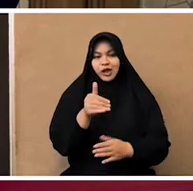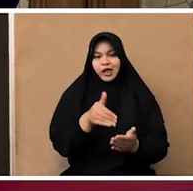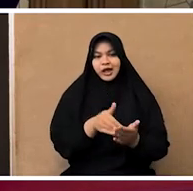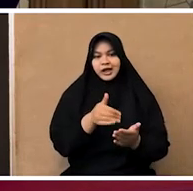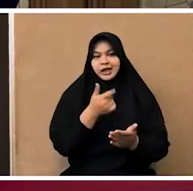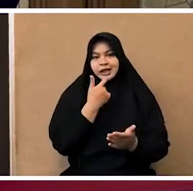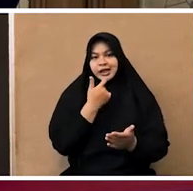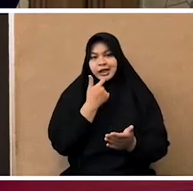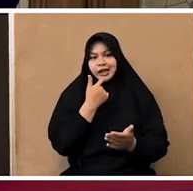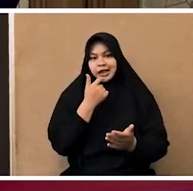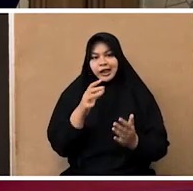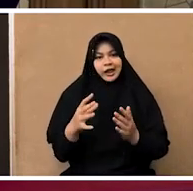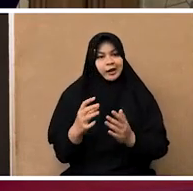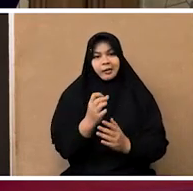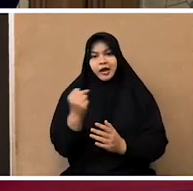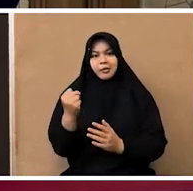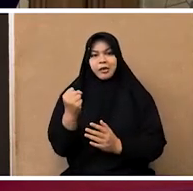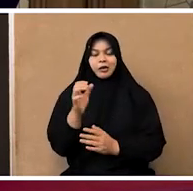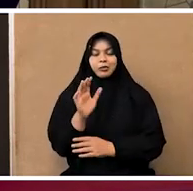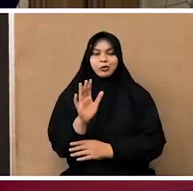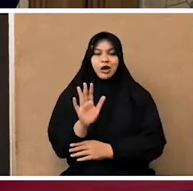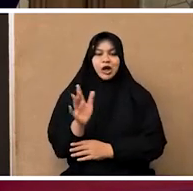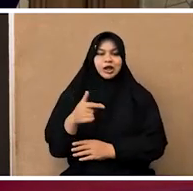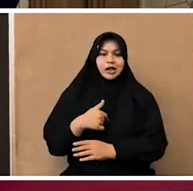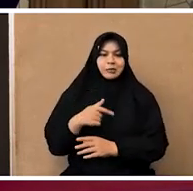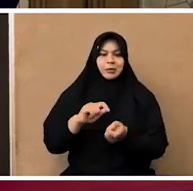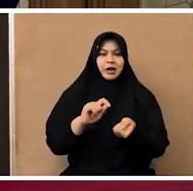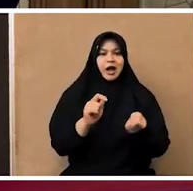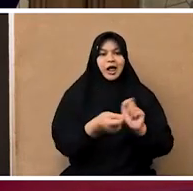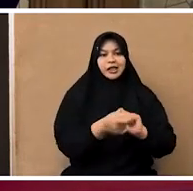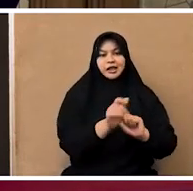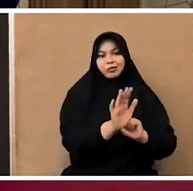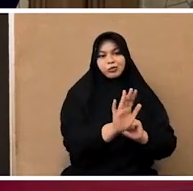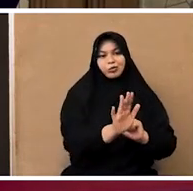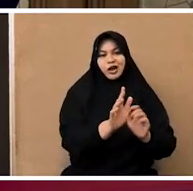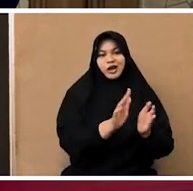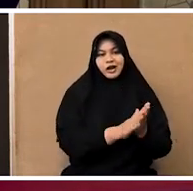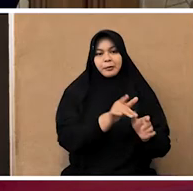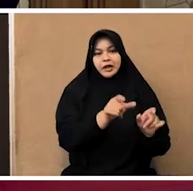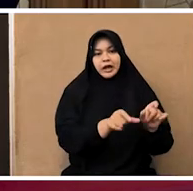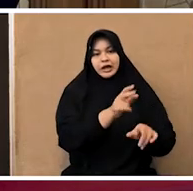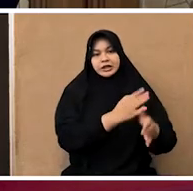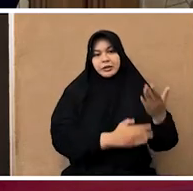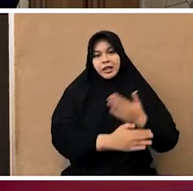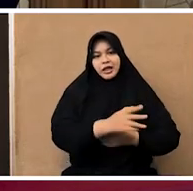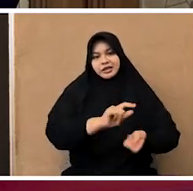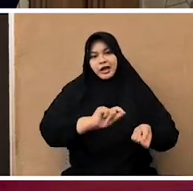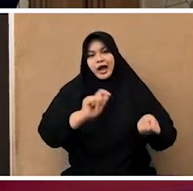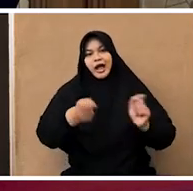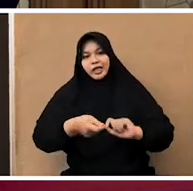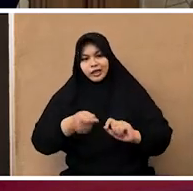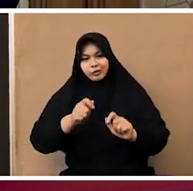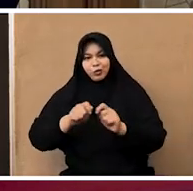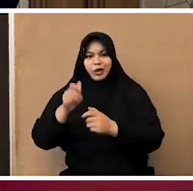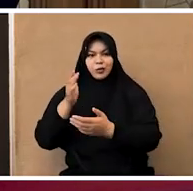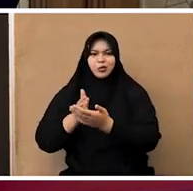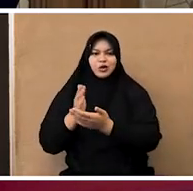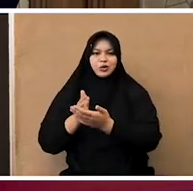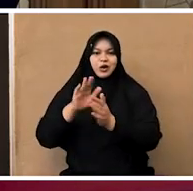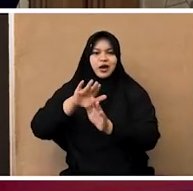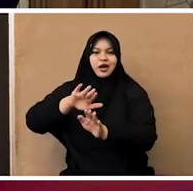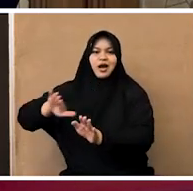mengambil alih bukan lagi adalah subtitude ya bukan menggantikan penyasabilitas Nah itu bahkan sudah sudah ditinggalkan